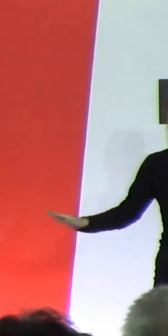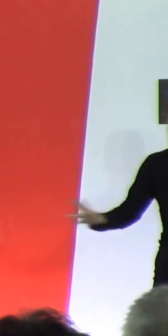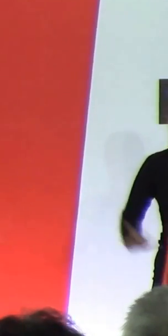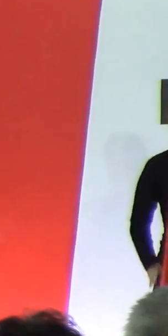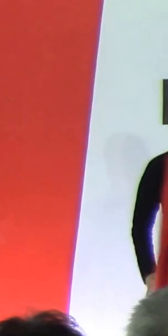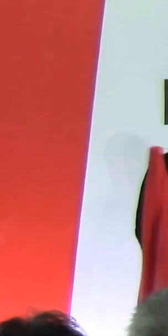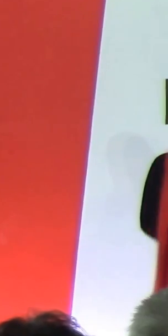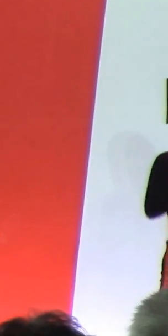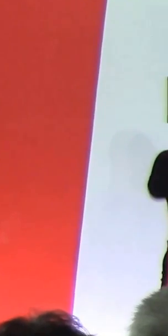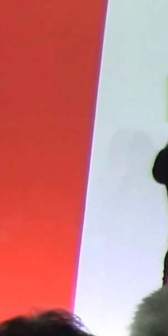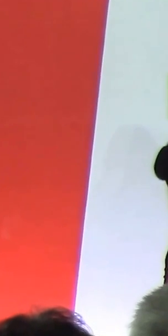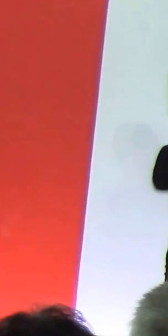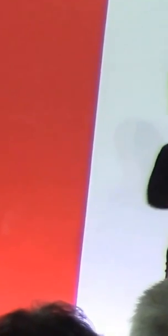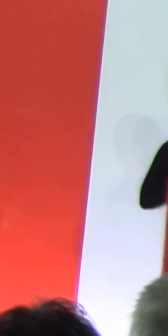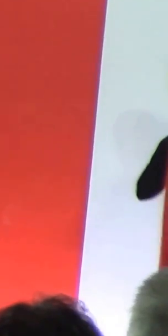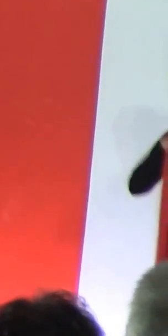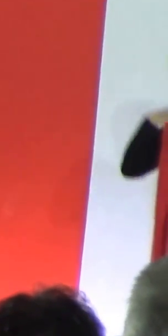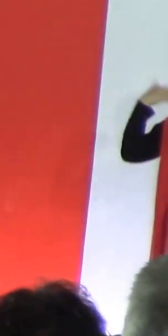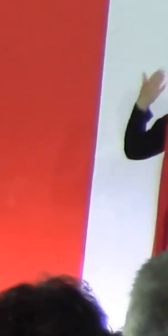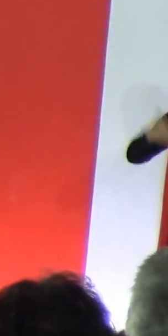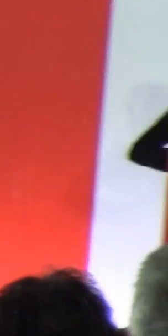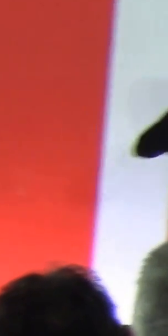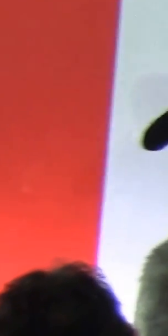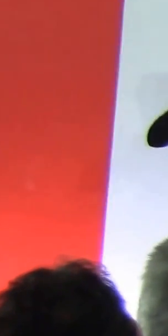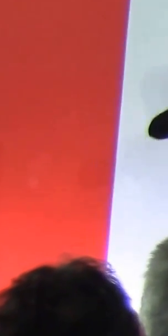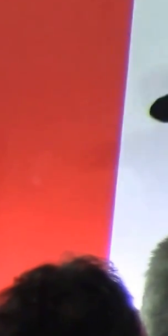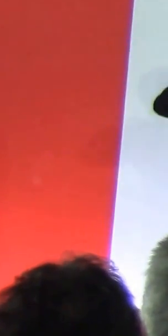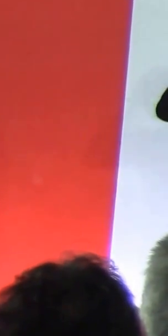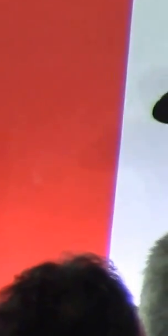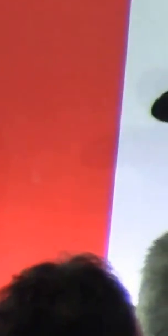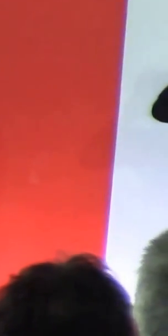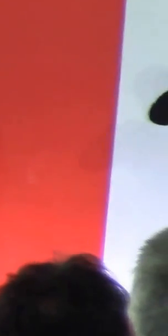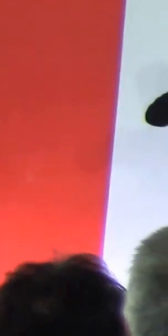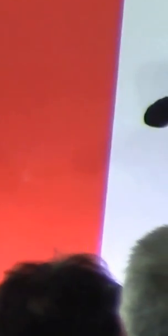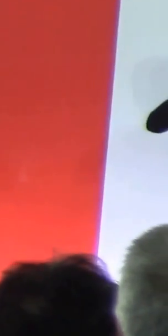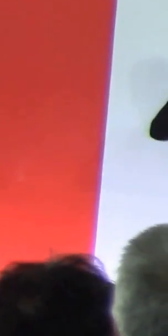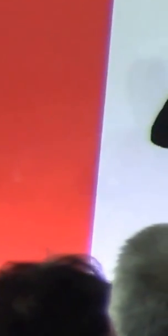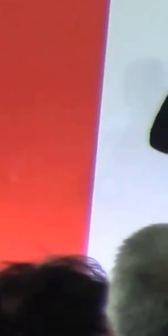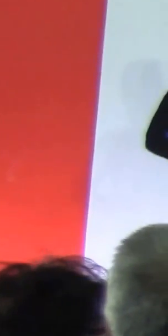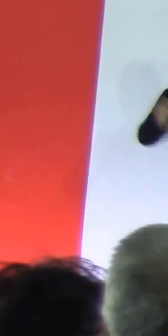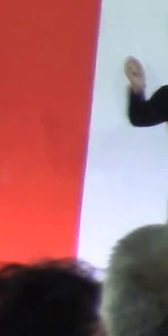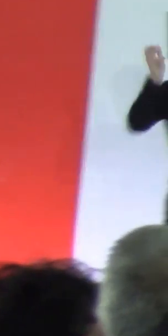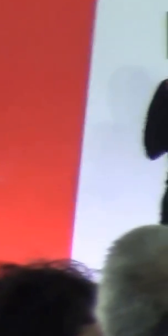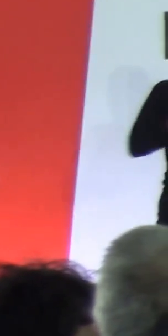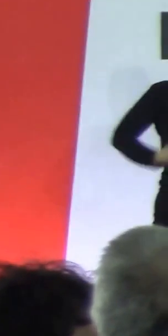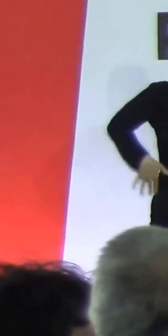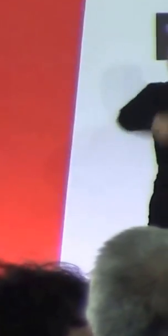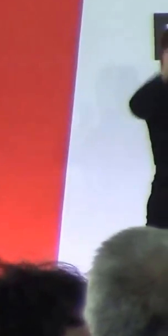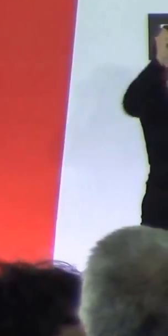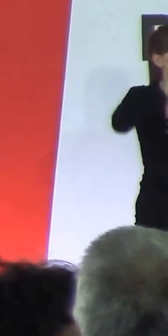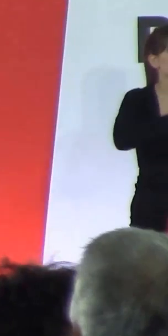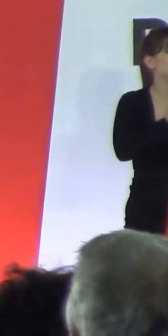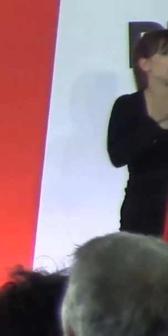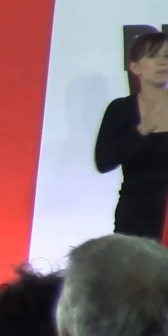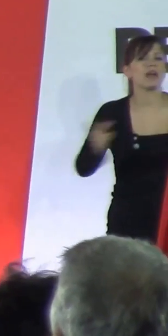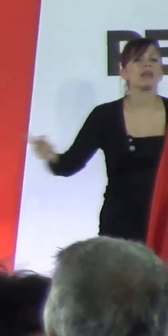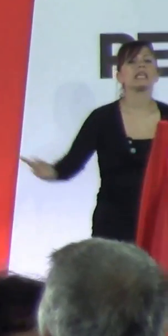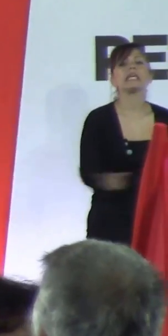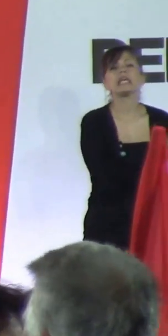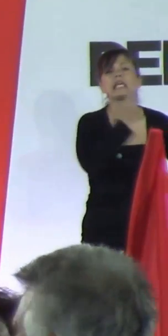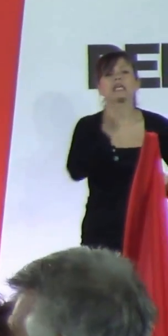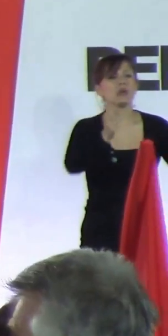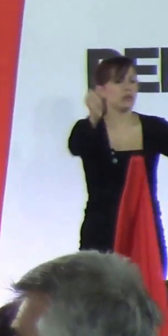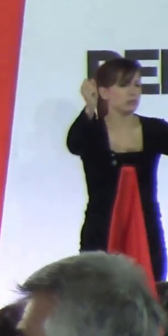12. Ενός συστήματος διαπλοκής και συμφερόντων σε βάρος όλων μας. Σε βάρος της κοινωνίας,